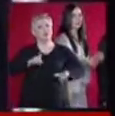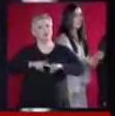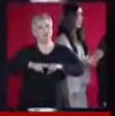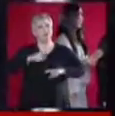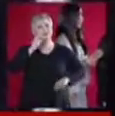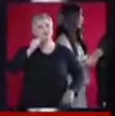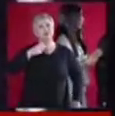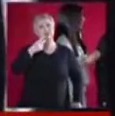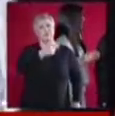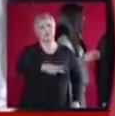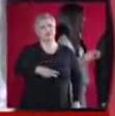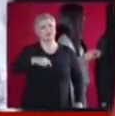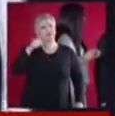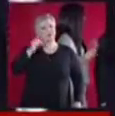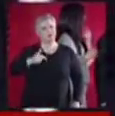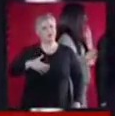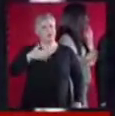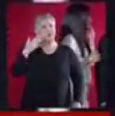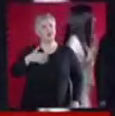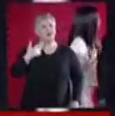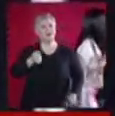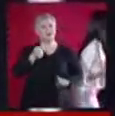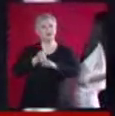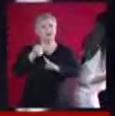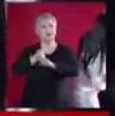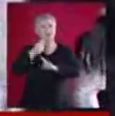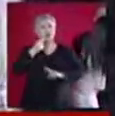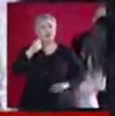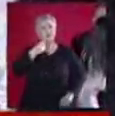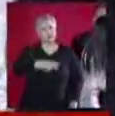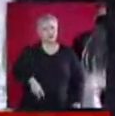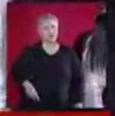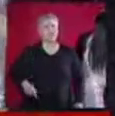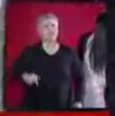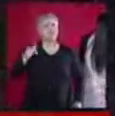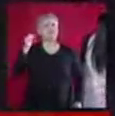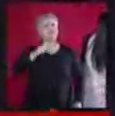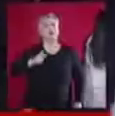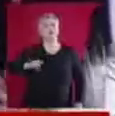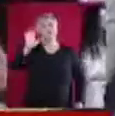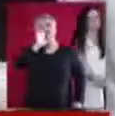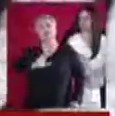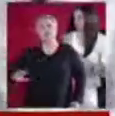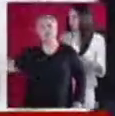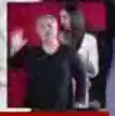και συνεχίζει στο δρόμο του αγώνα εκεί από την ιταλία αλλά η μάχη είναι πανευρωπαϊκή